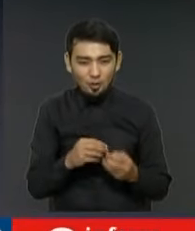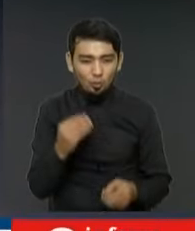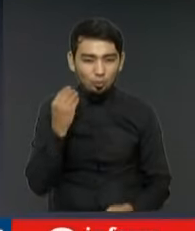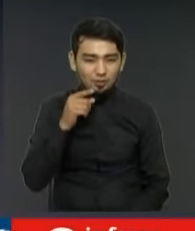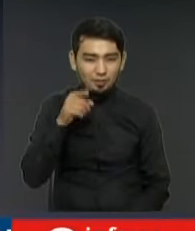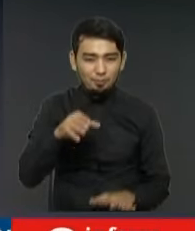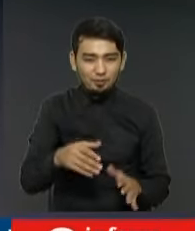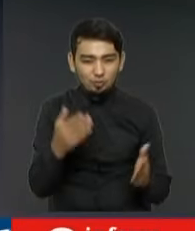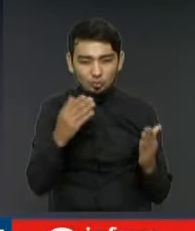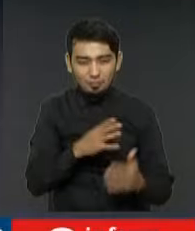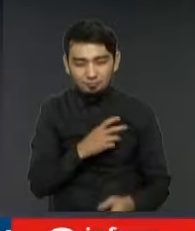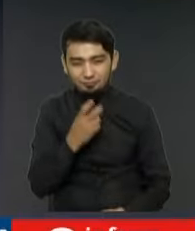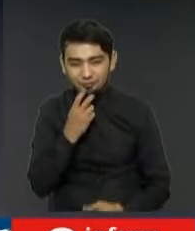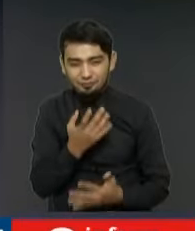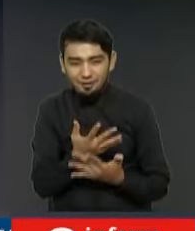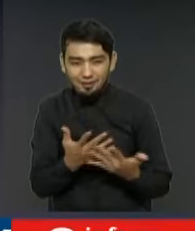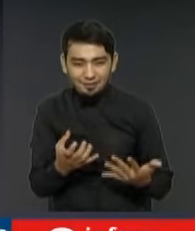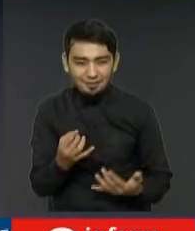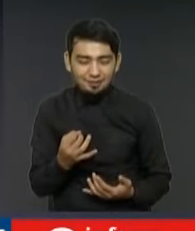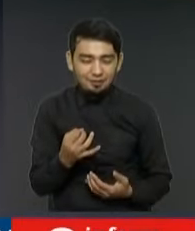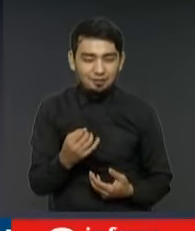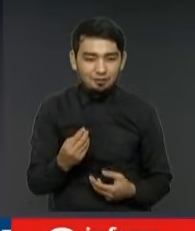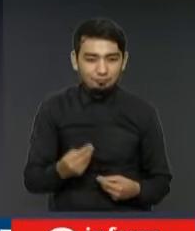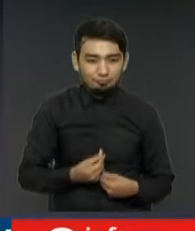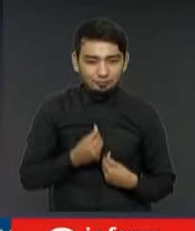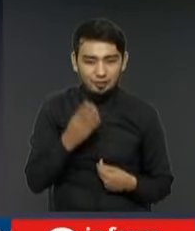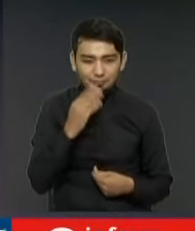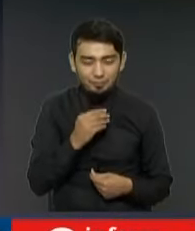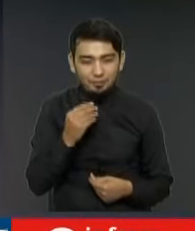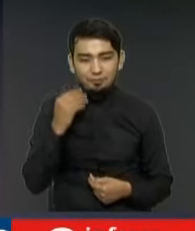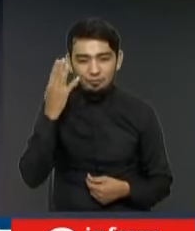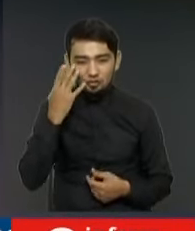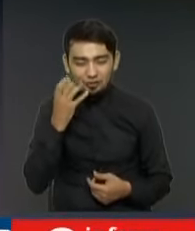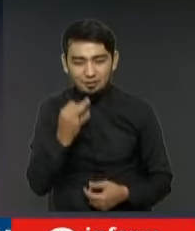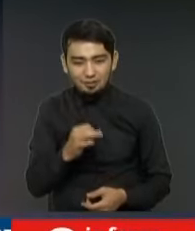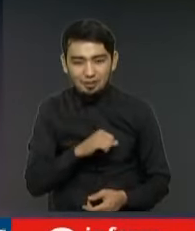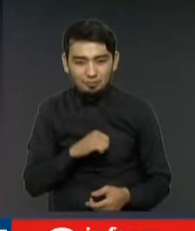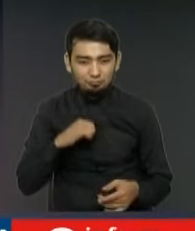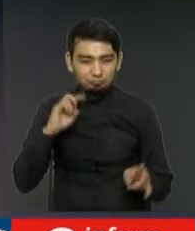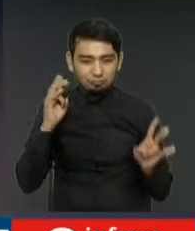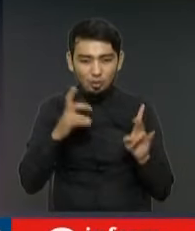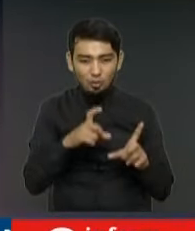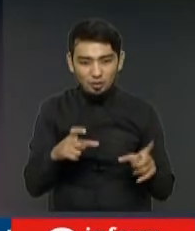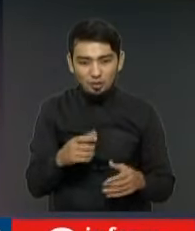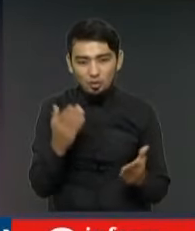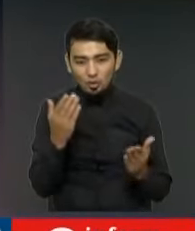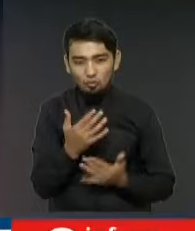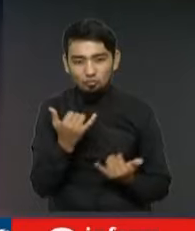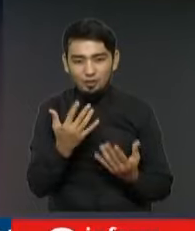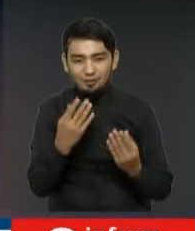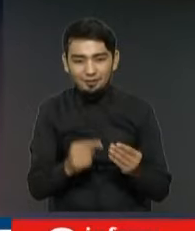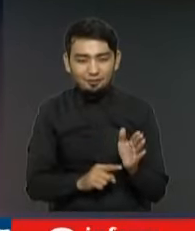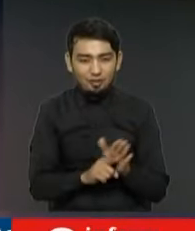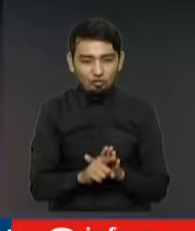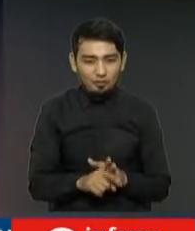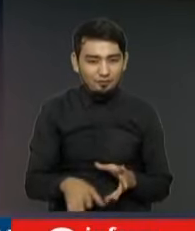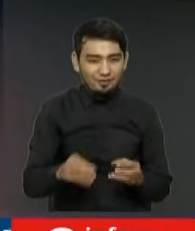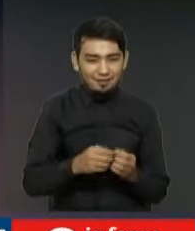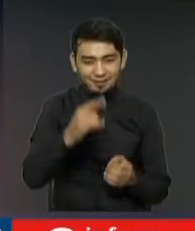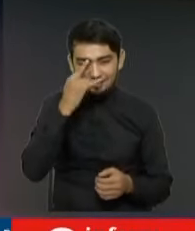туынды күлдіре отырып, ой салады дейді шығармашылық топ. Ең танымал актерлар сомдаған киноны бүгіннен бастап Қазақстанның